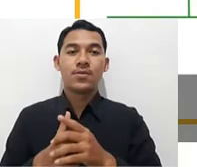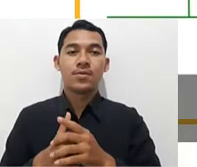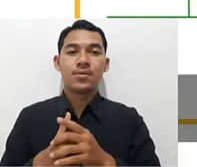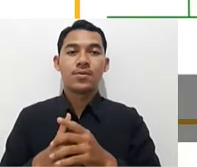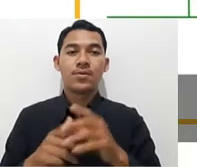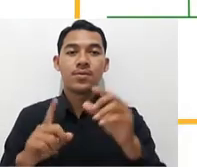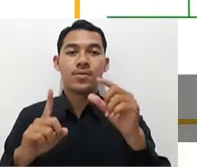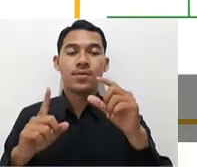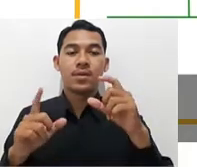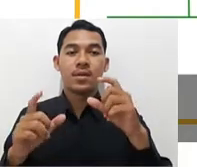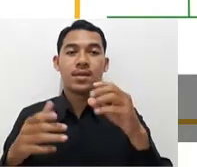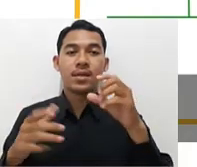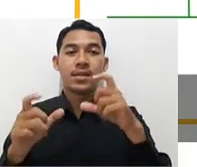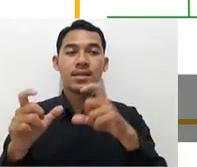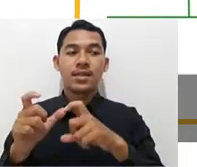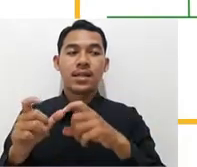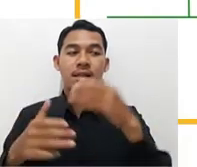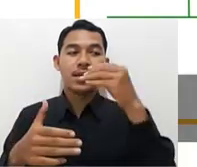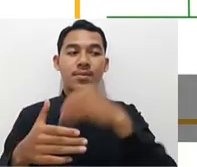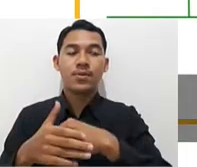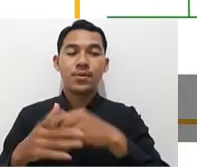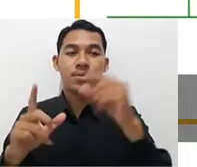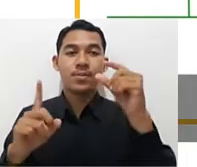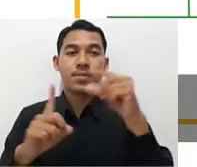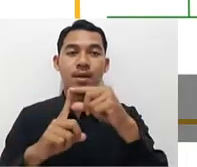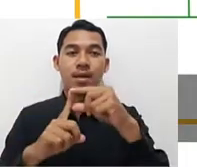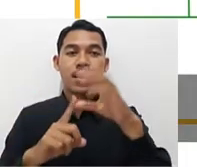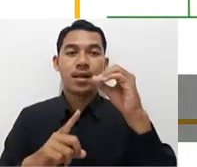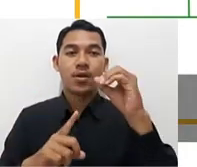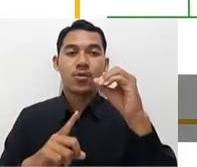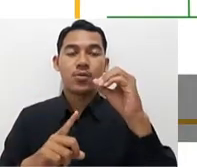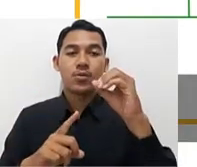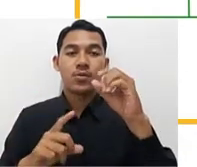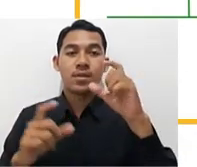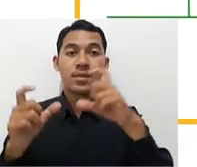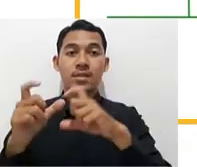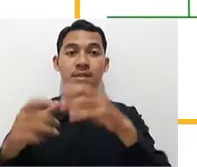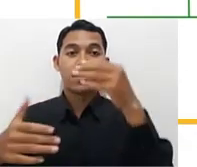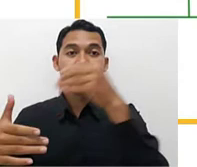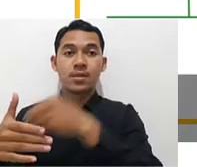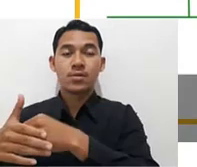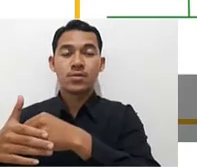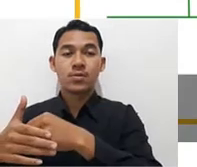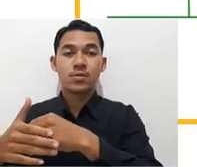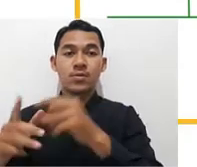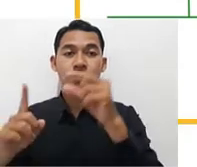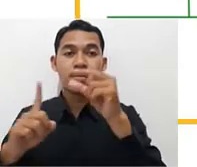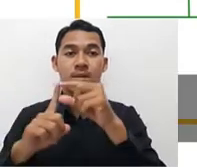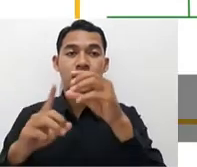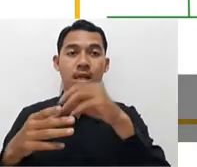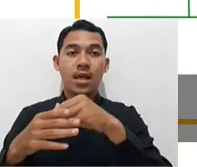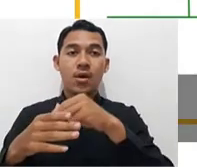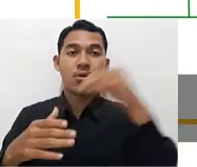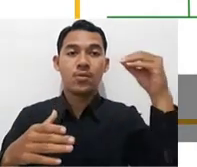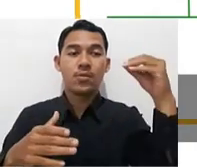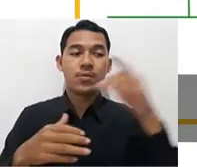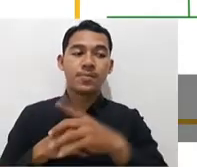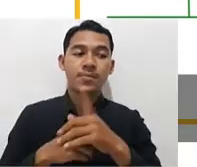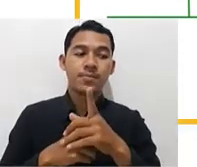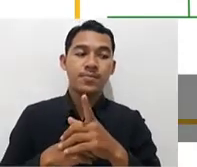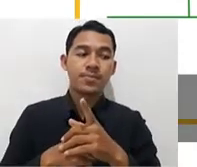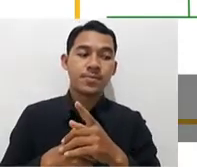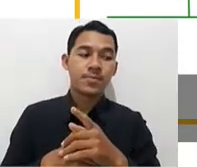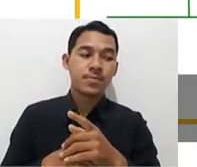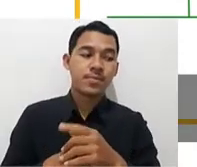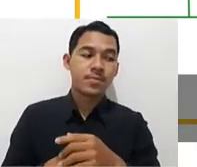output. Nah, kalau buat yang ini istilahnya kita inputnya itu apa ya? Tunggal. Jadi inputnya tunggal,